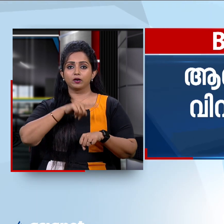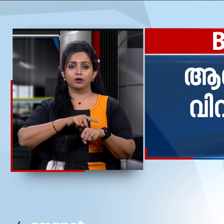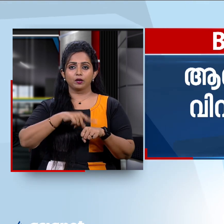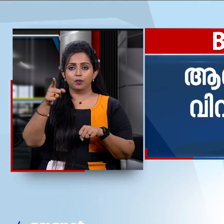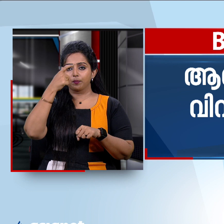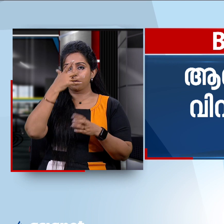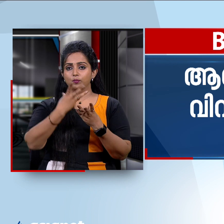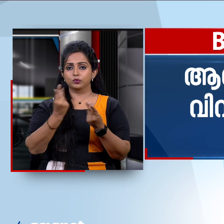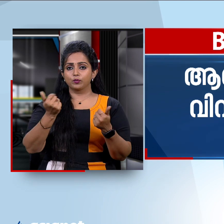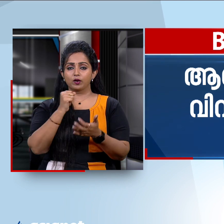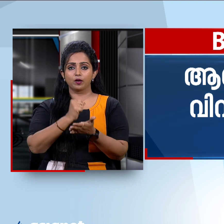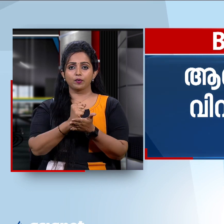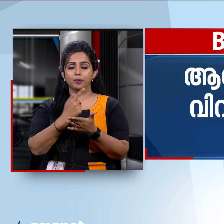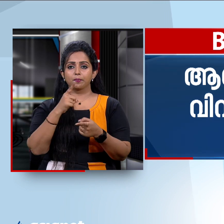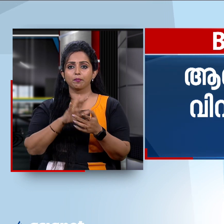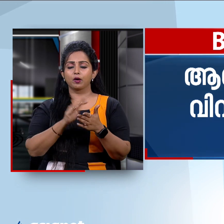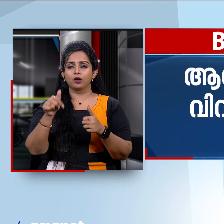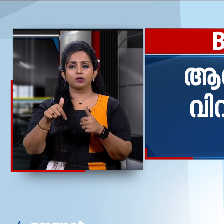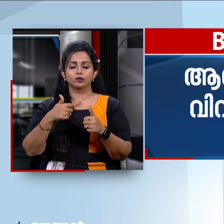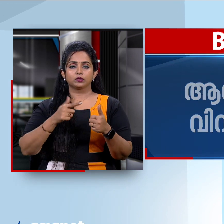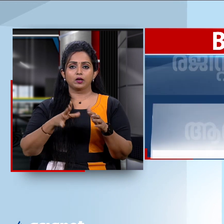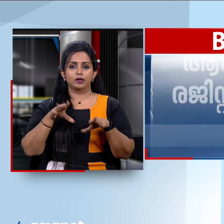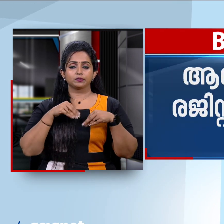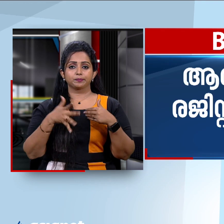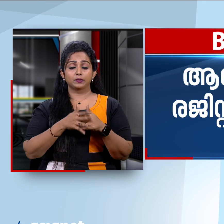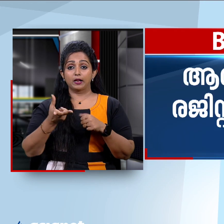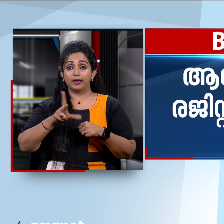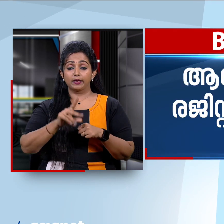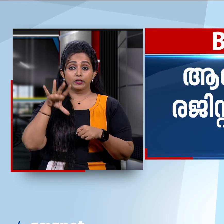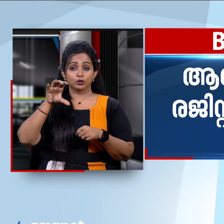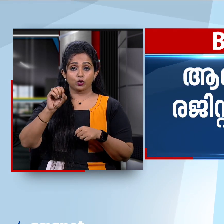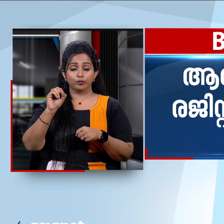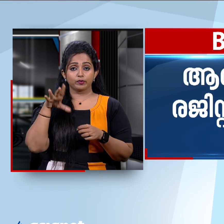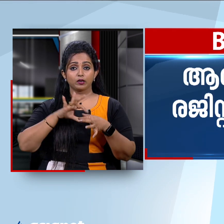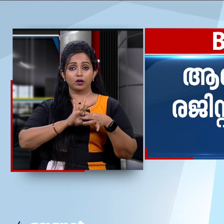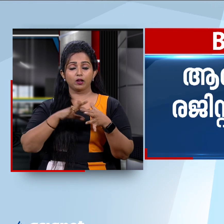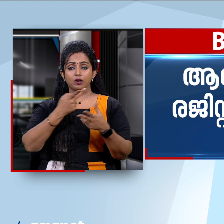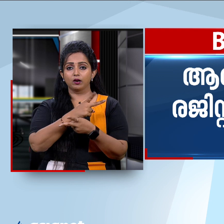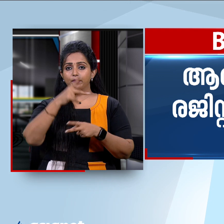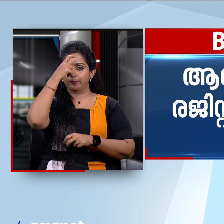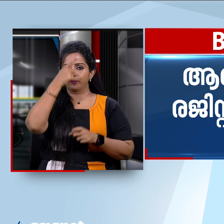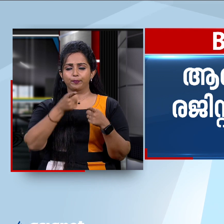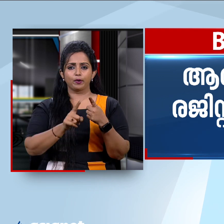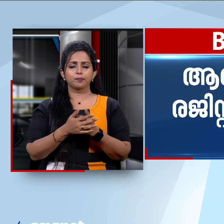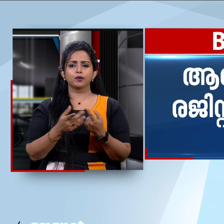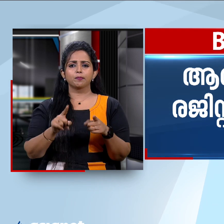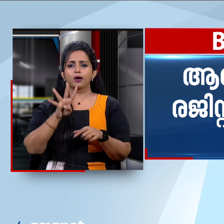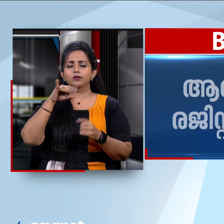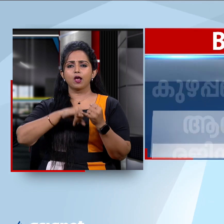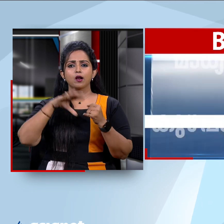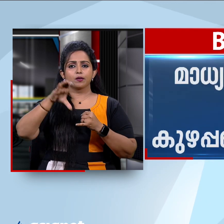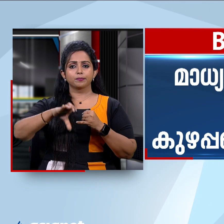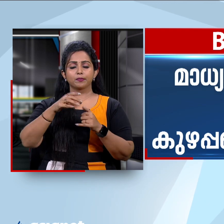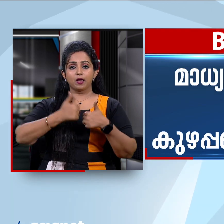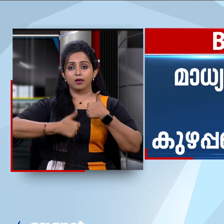പരിഹരിക്കാൻ ആവശ്യപ്പെട്ടെങ്കിലും അതിനു നടപടി ഉണ്ടായിട്ടില്ല. അതുകൊണ്ടാണ് വീണ്ടും ഈ സോഫ്റ്റ്വെയർ സംബന്ധിച്ച് പല പ്രശ്നങ്ങളും കണ്ടിരിക്കുന്നത്. പക്ഷേ നാലാം സെമസ്റ്റർ